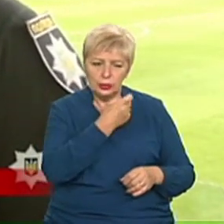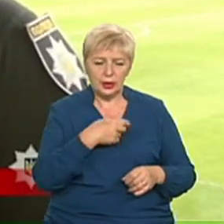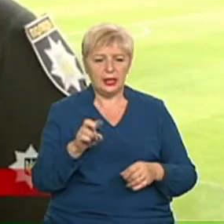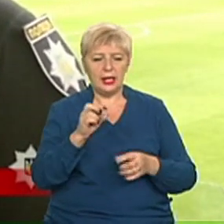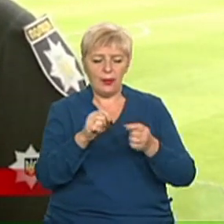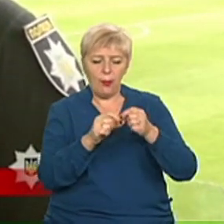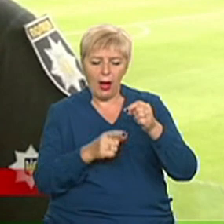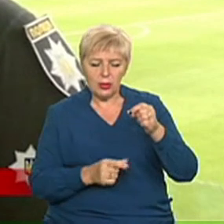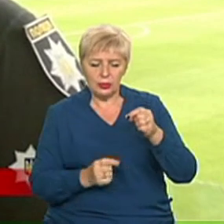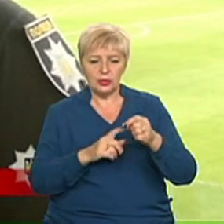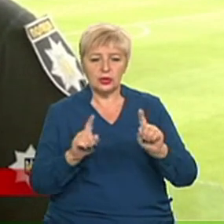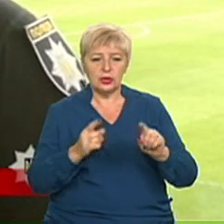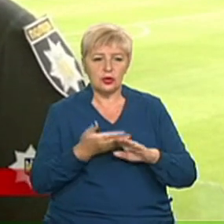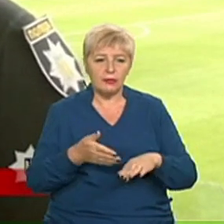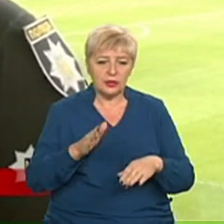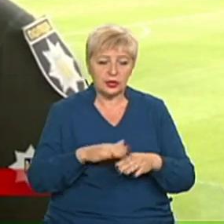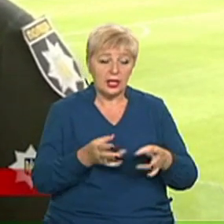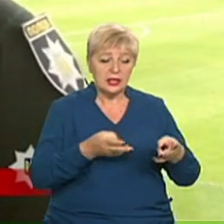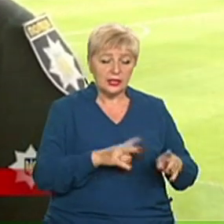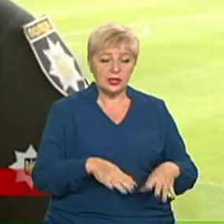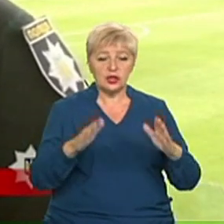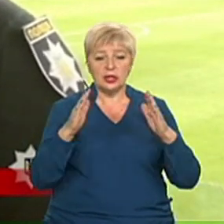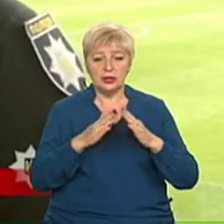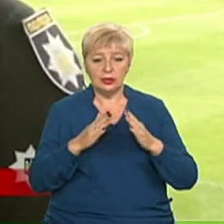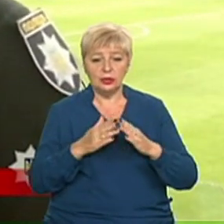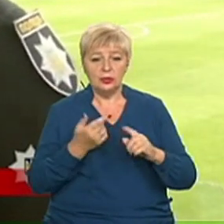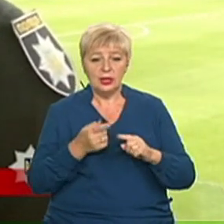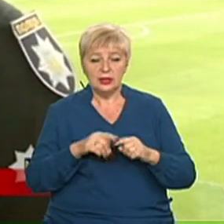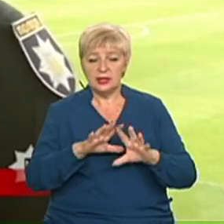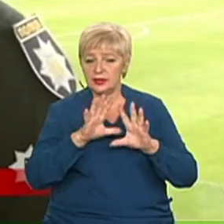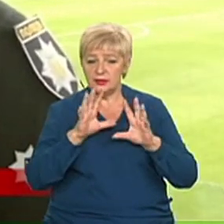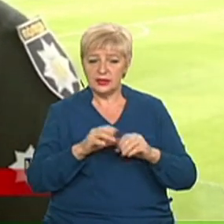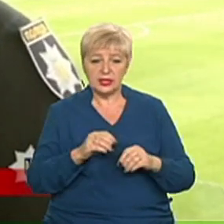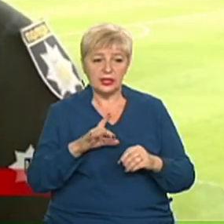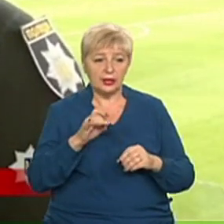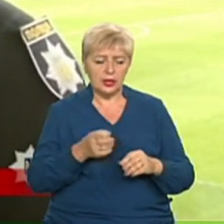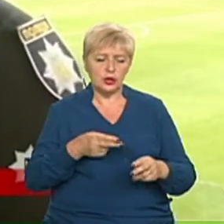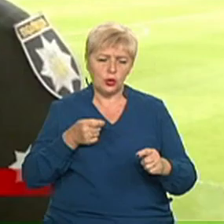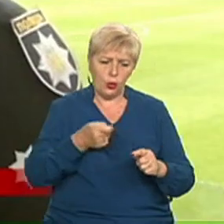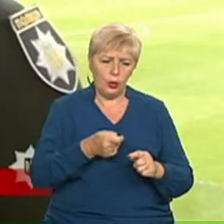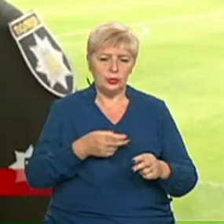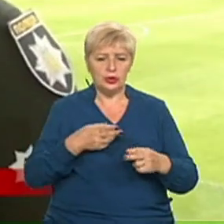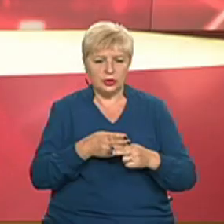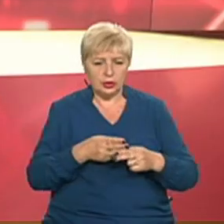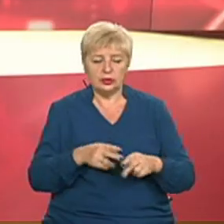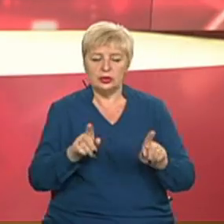балончики, все, що важке, лишайте вдома. Ці всі речі, звичайно, колючі, ріжучі і заборонені предмети.